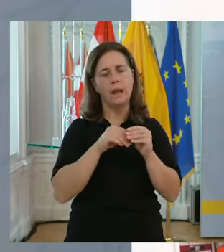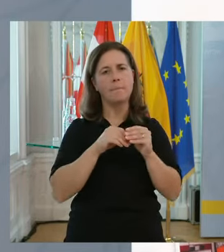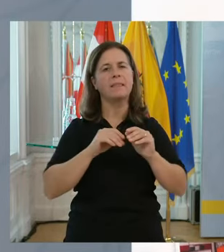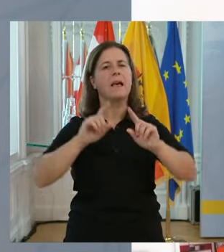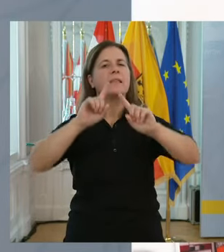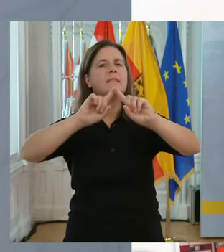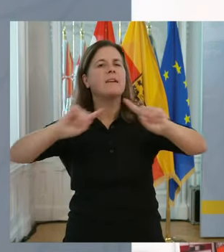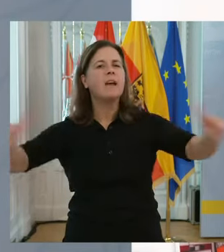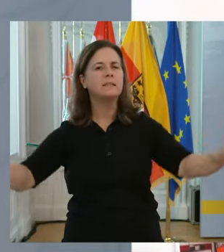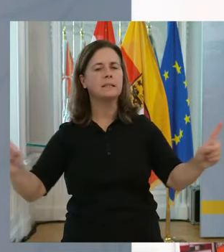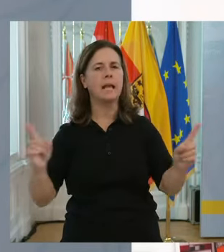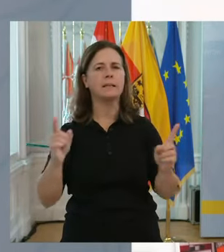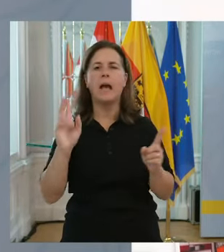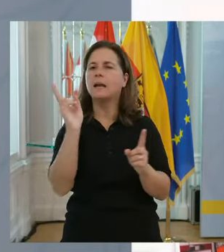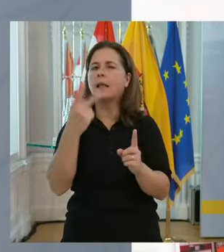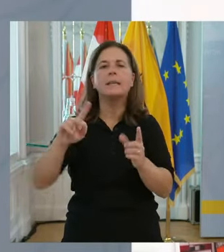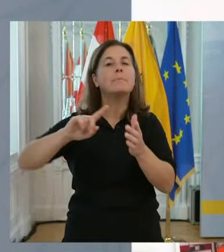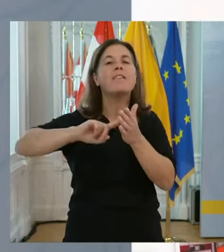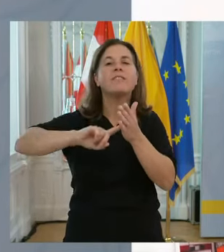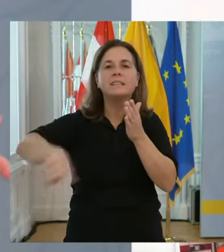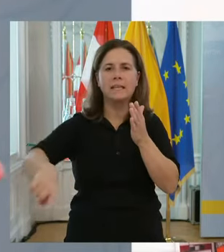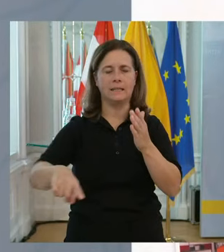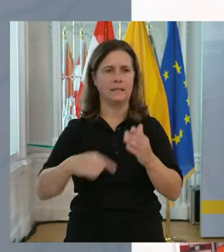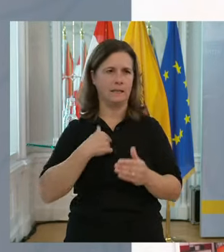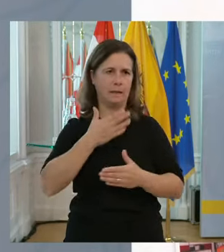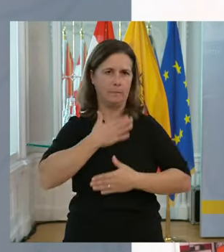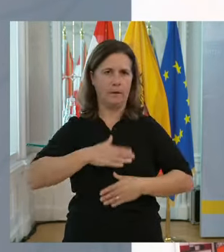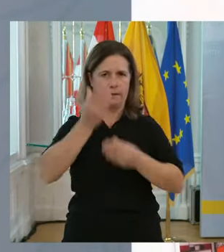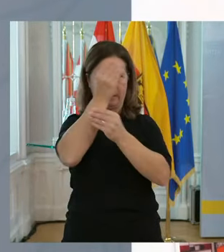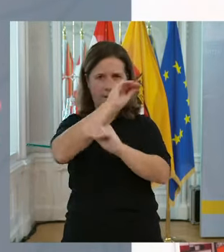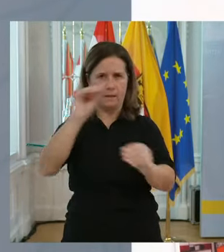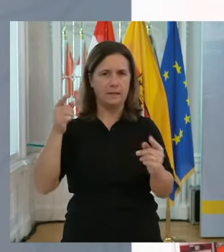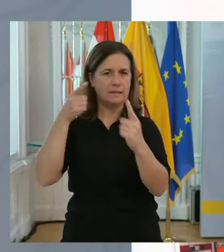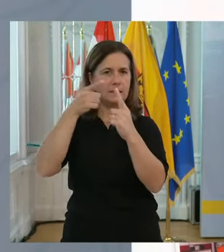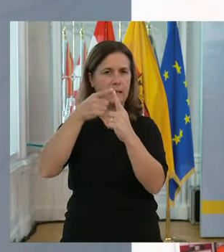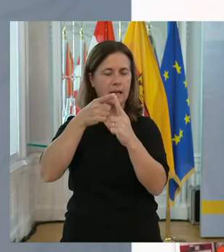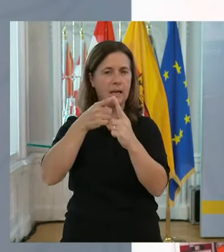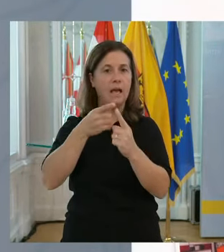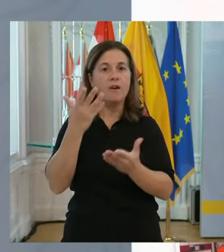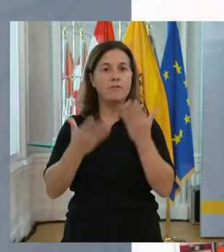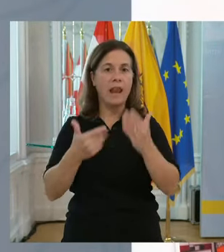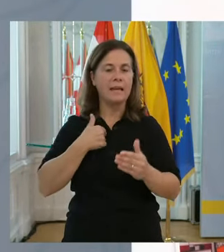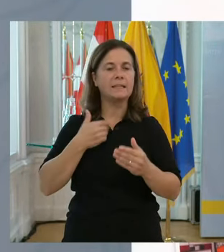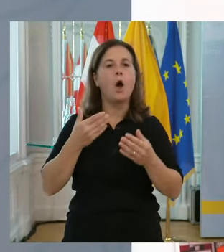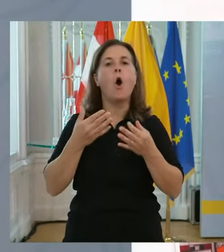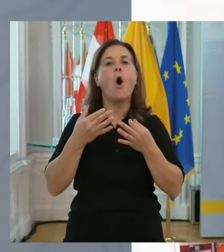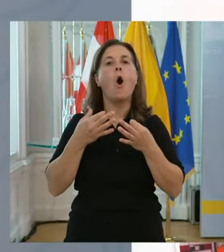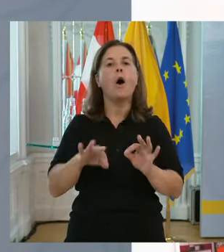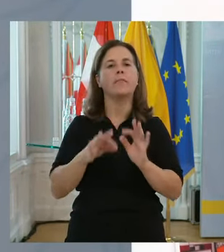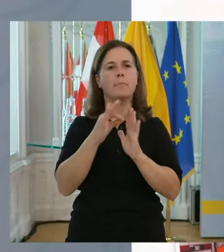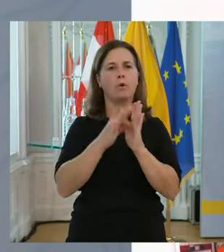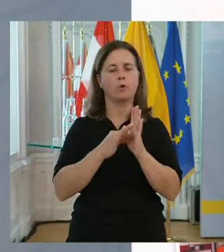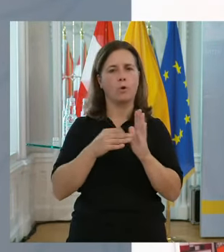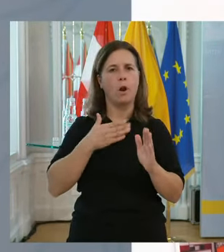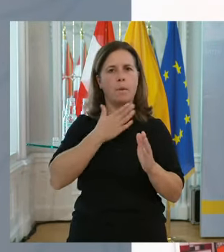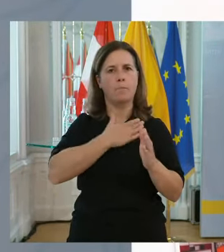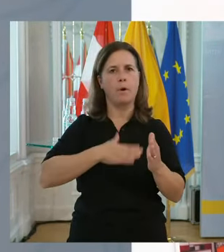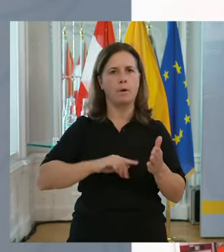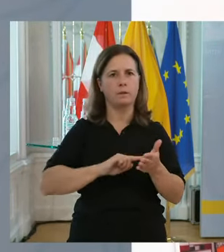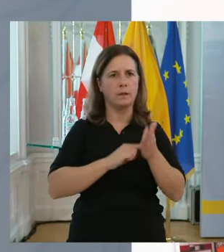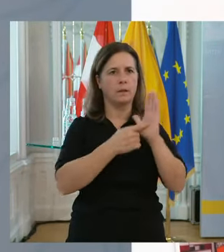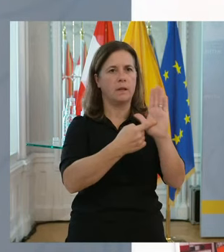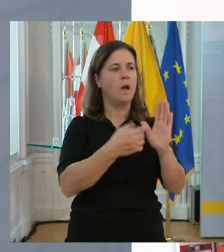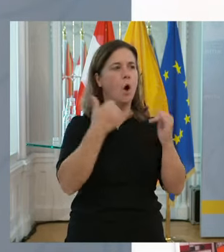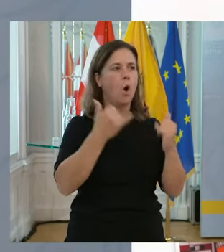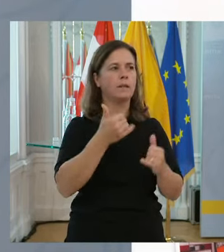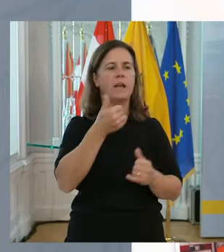Diversität gar nicht mehr verzichten können. Und jetzt möchte ich vielleicht etwas außer Protokoll hervorheben. Es ist nämlich Sigrun Alten heute